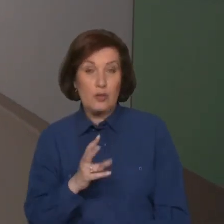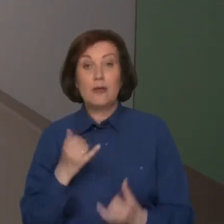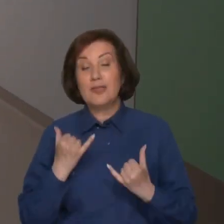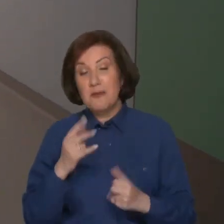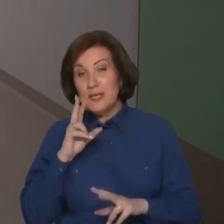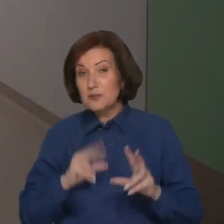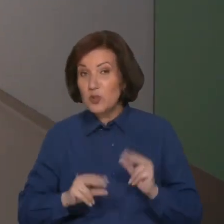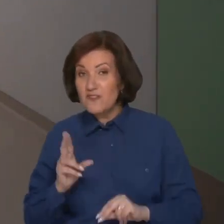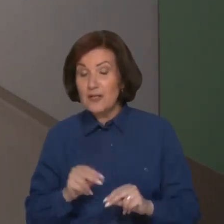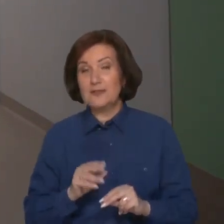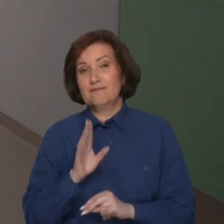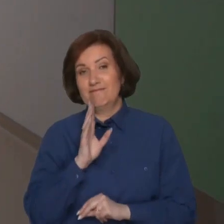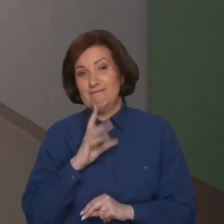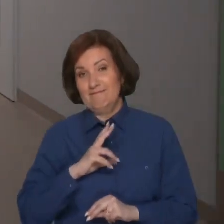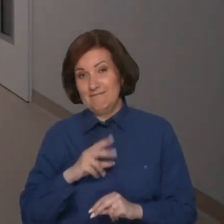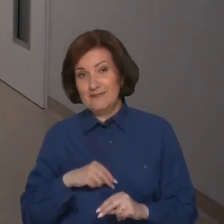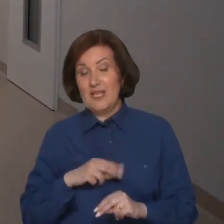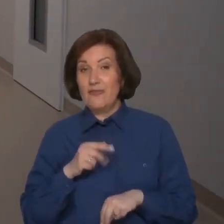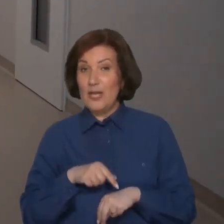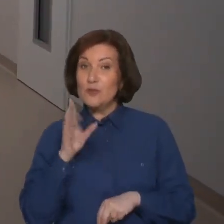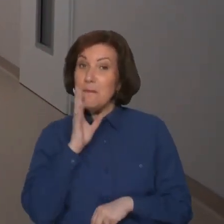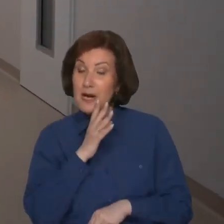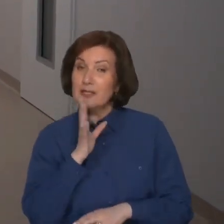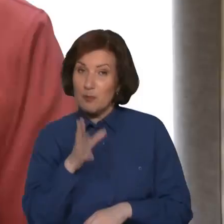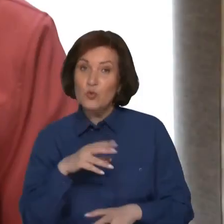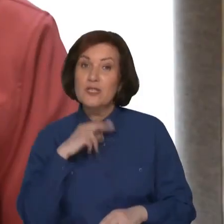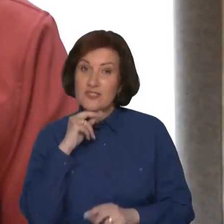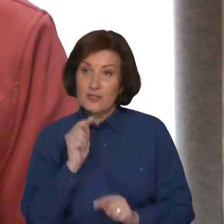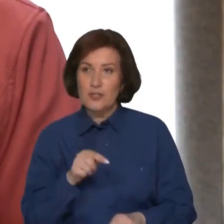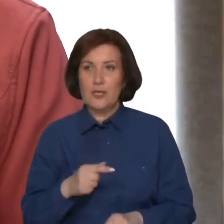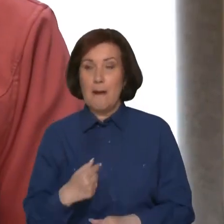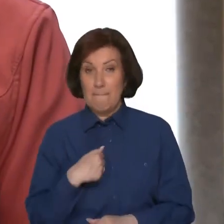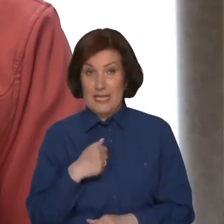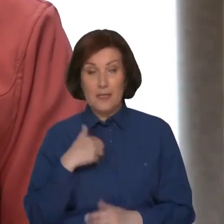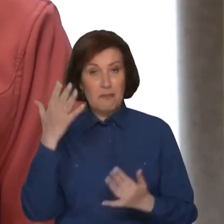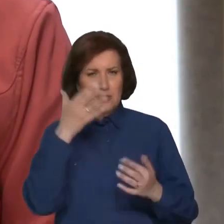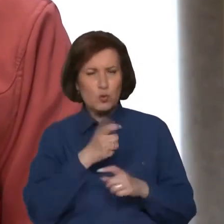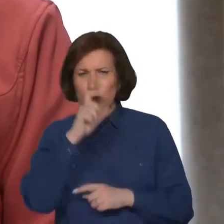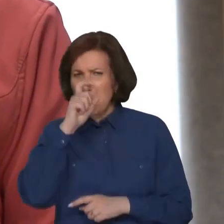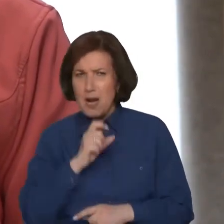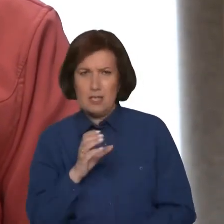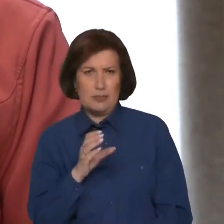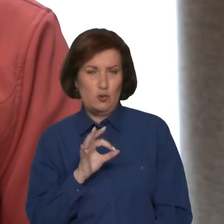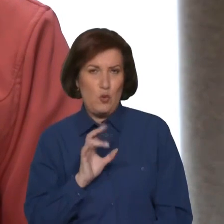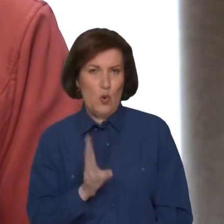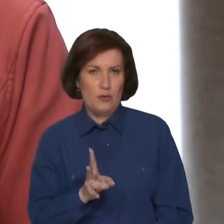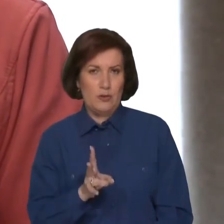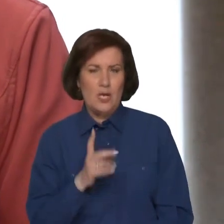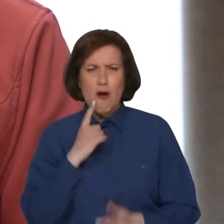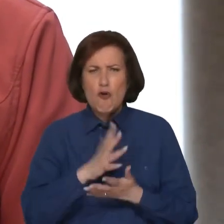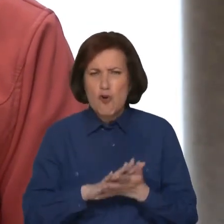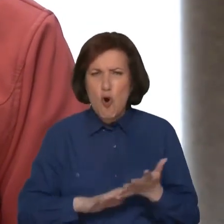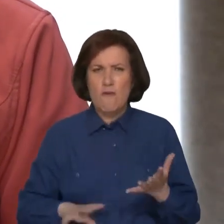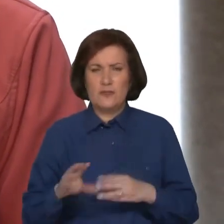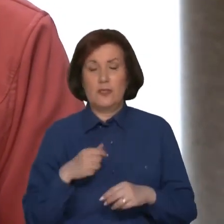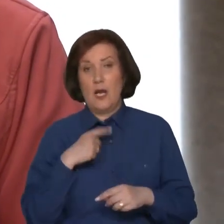Тепер, сподівається, Катерина на інтуїцію матері зважатиме. Мені приснився дуже поганий сон. З кров'ю,